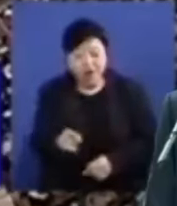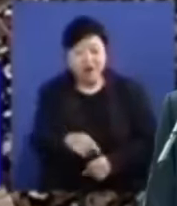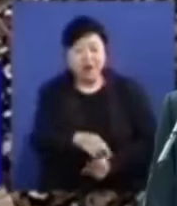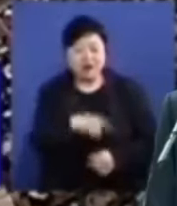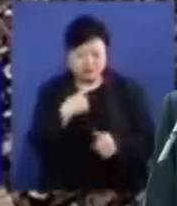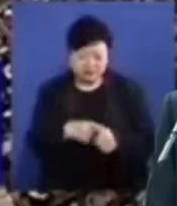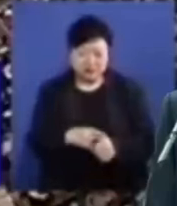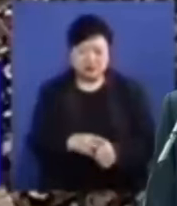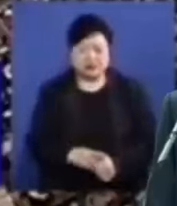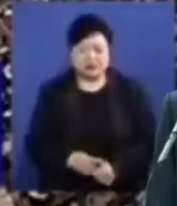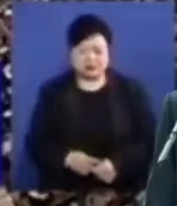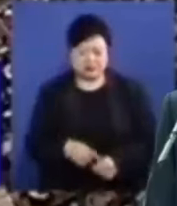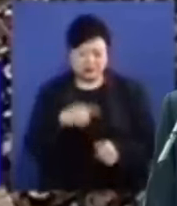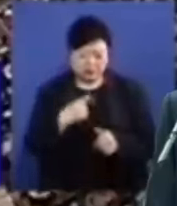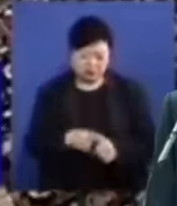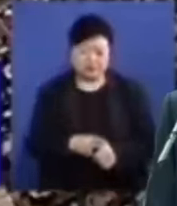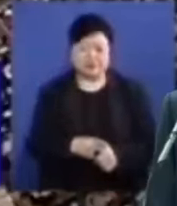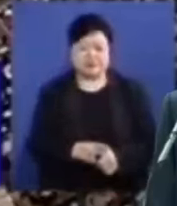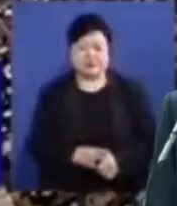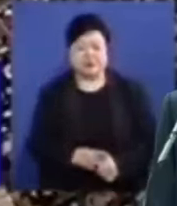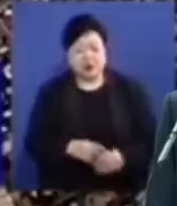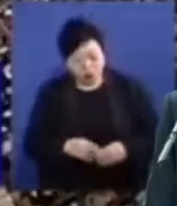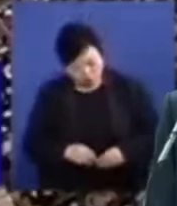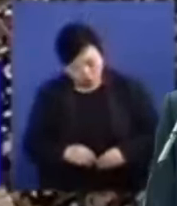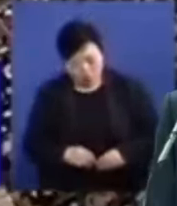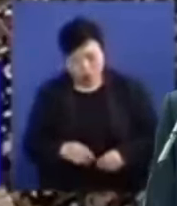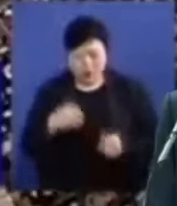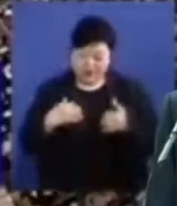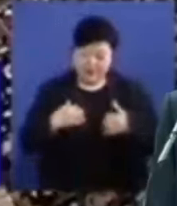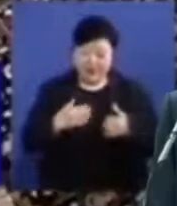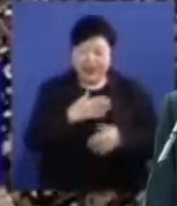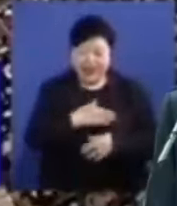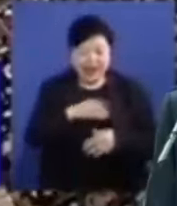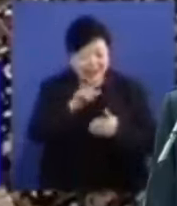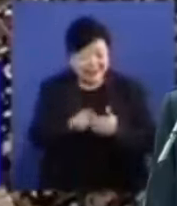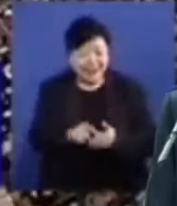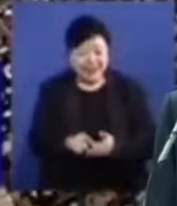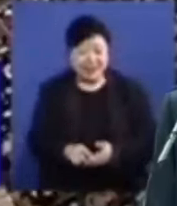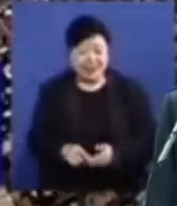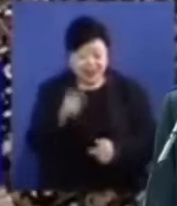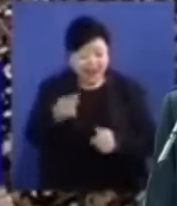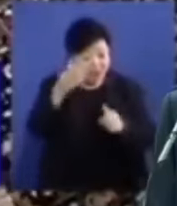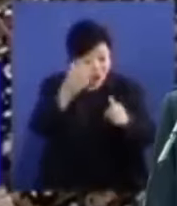능력과 궁핍과 박해와 곤고를 기뻐하노니 이는 내가 약한 것들에 강함이라.